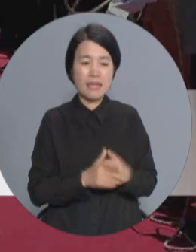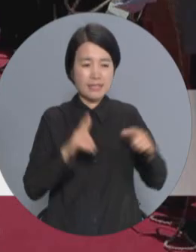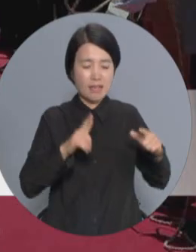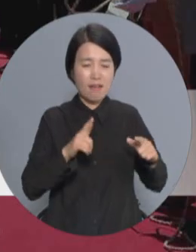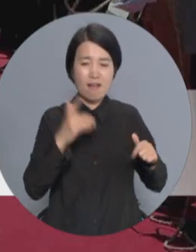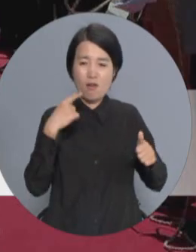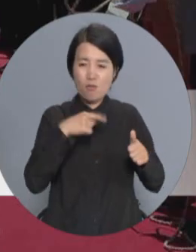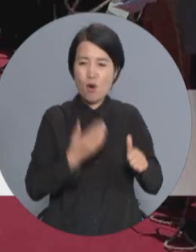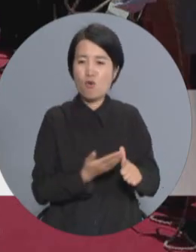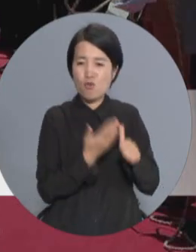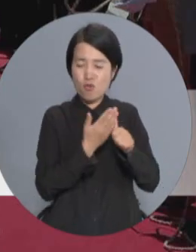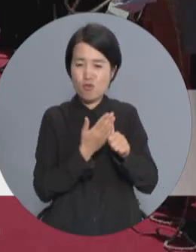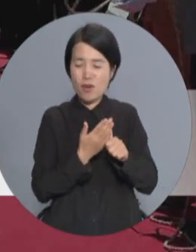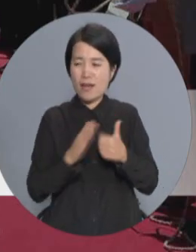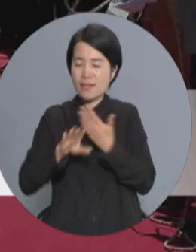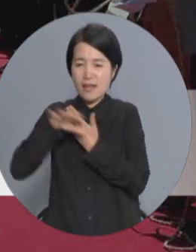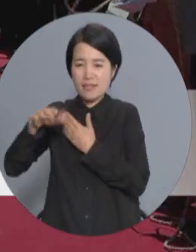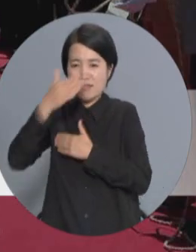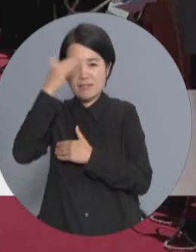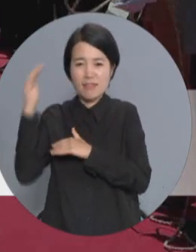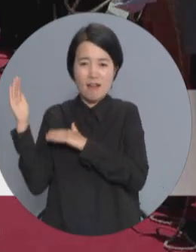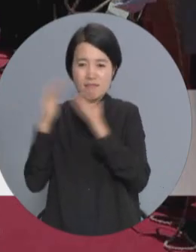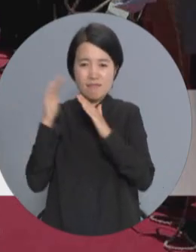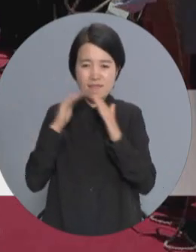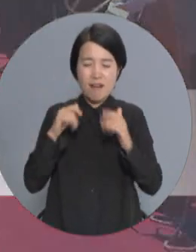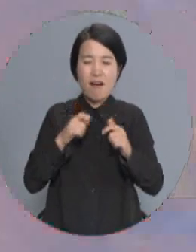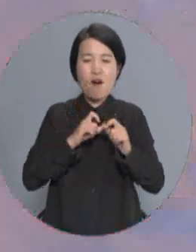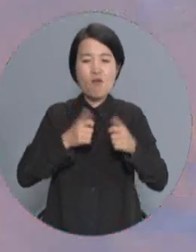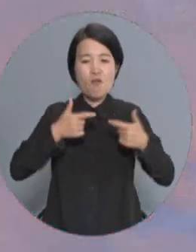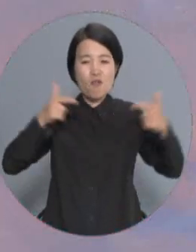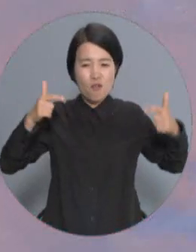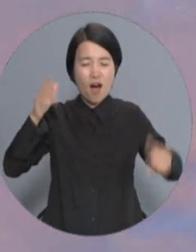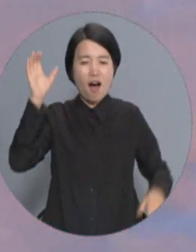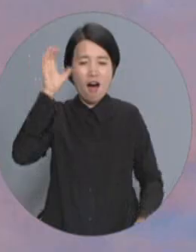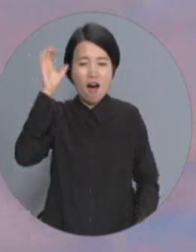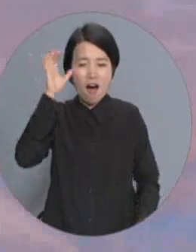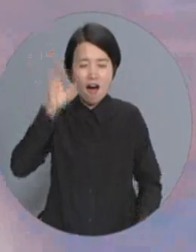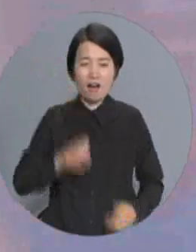효과가 기대됩니다. 김단비 기자입니다.